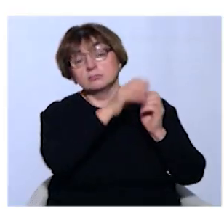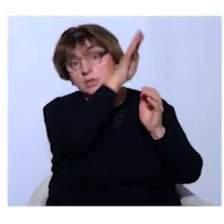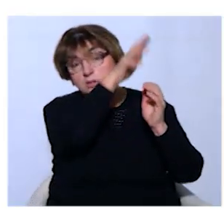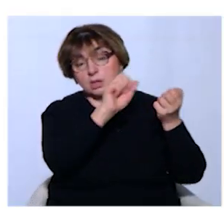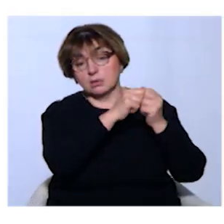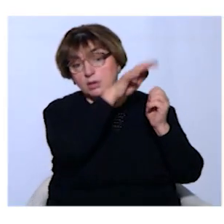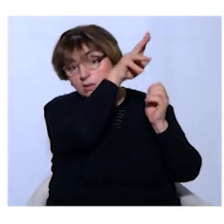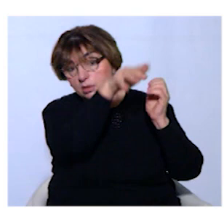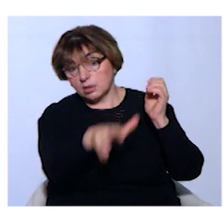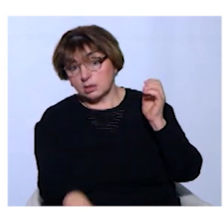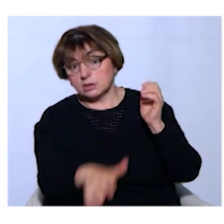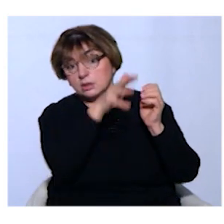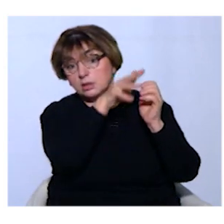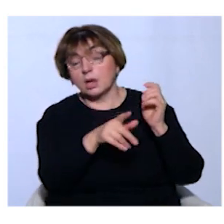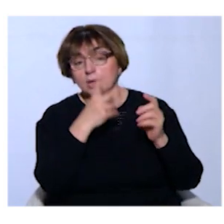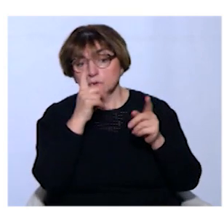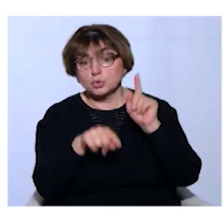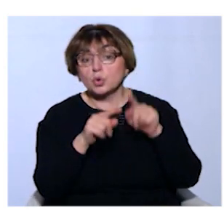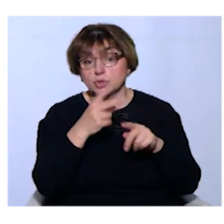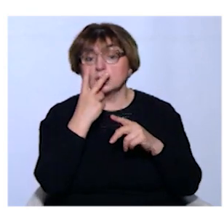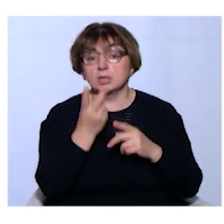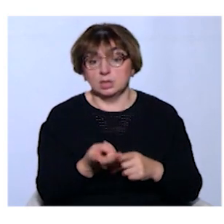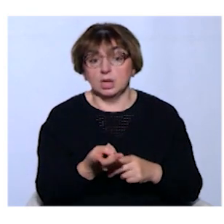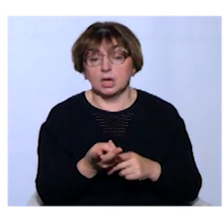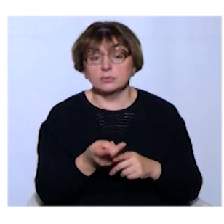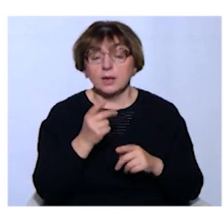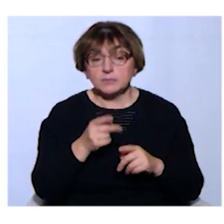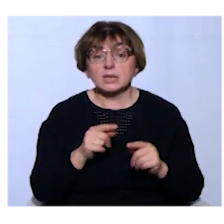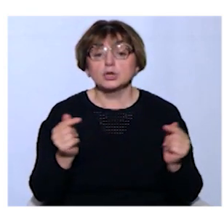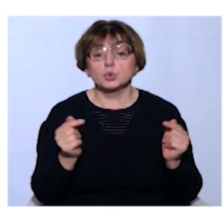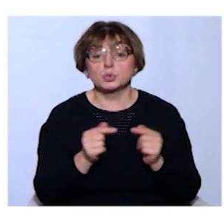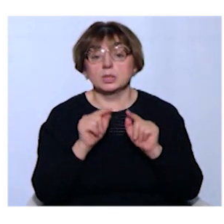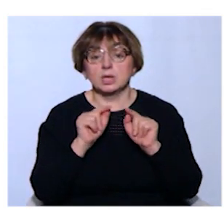კლდეებიდან, ალბათ გინახავთ, ალბათ შესრები ხართ ამოვლენებს, აი ასეთი